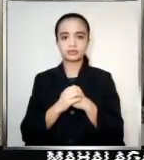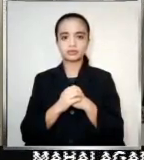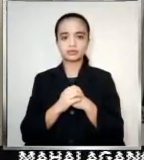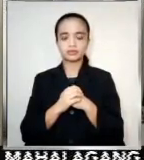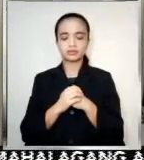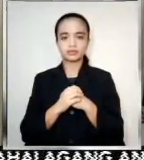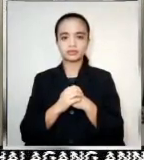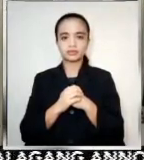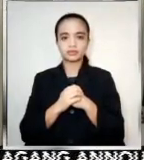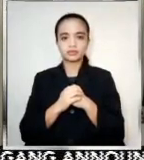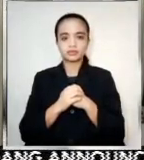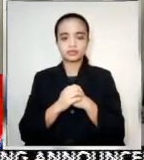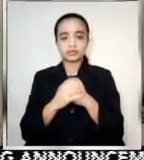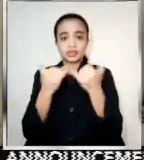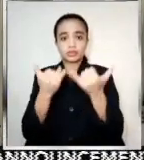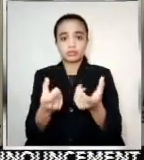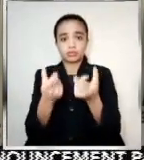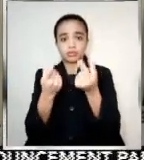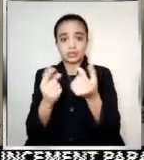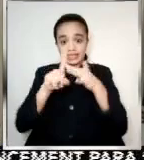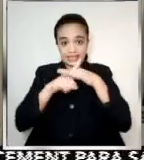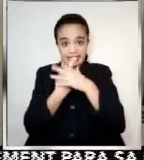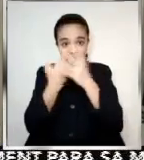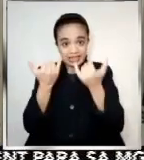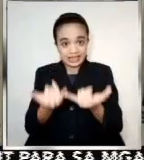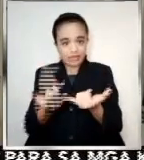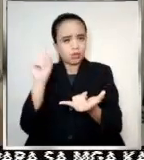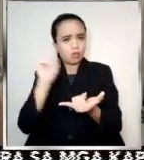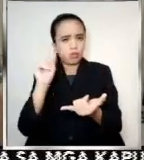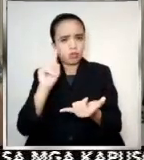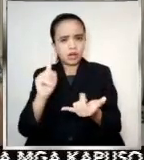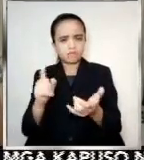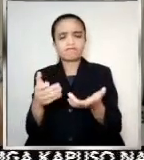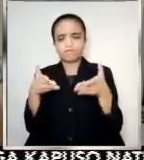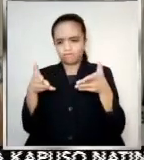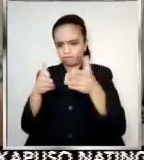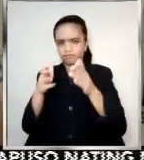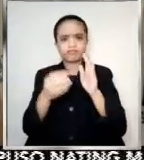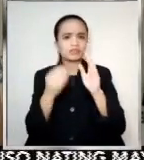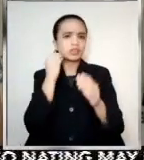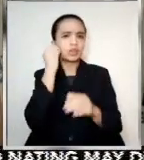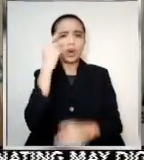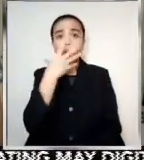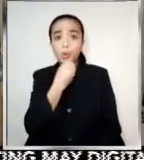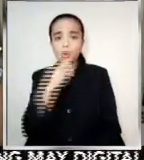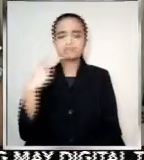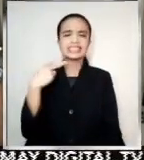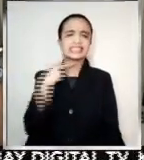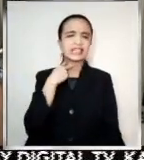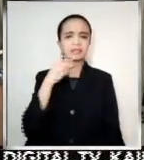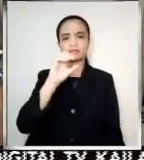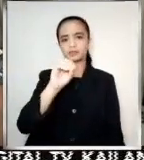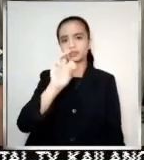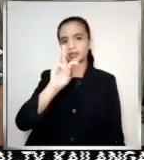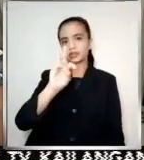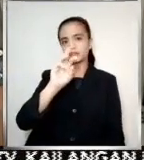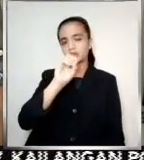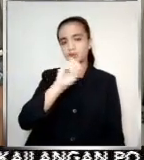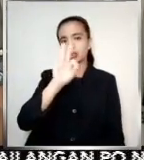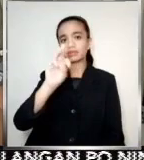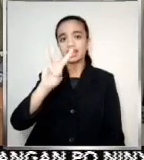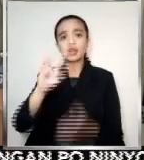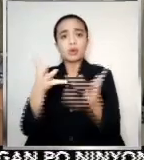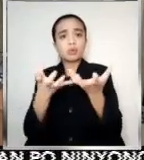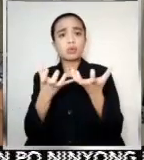Jessica, umarangkada na simula ngayong araw ang pagpapauwi dito sa mga stranded nating mga kababayang OFWs na gusto nang makabalik sa